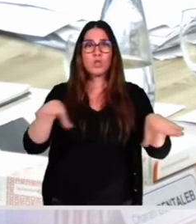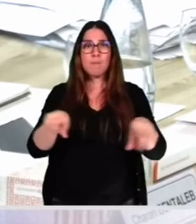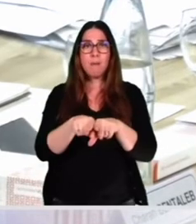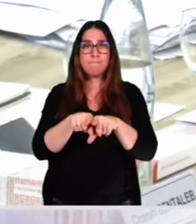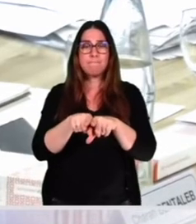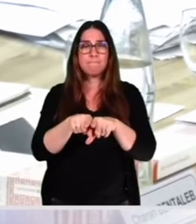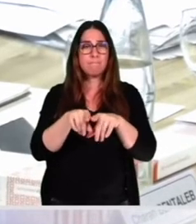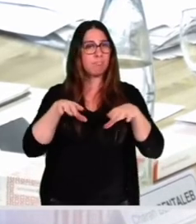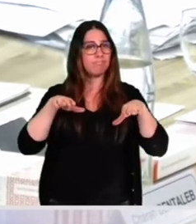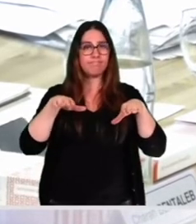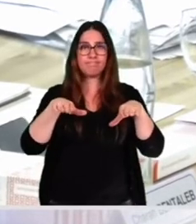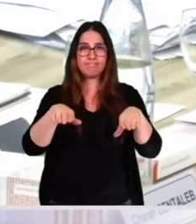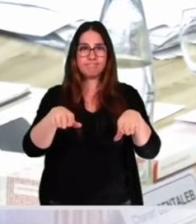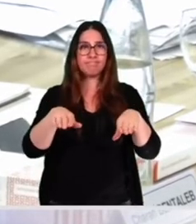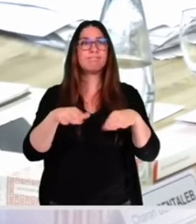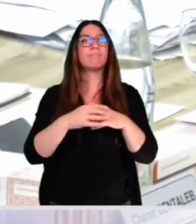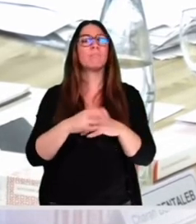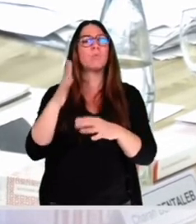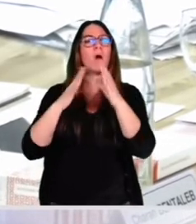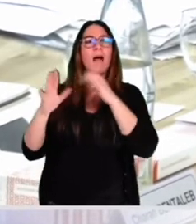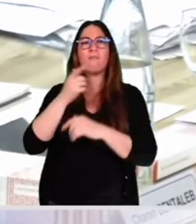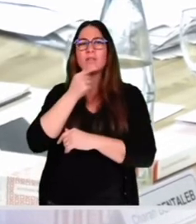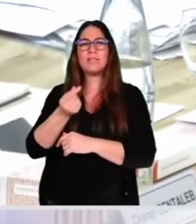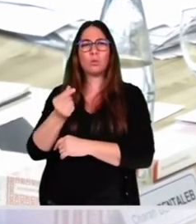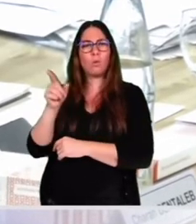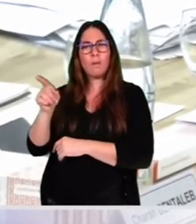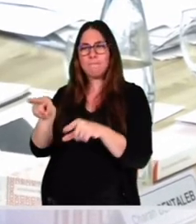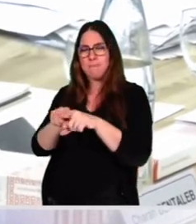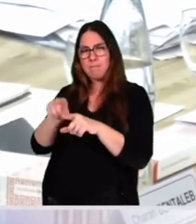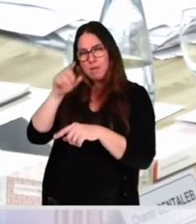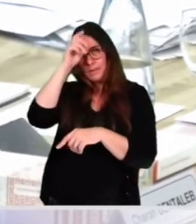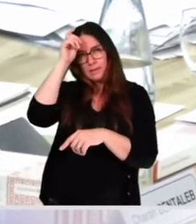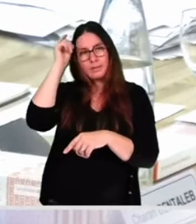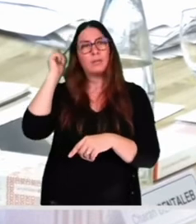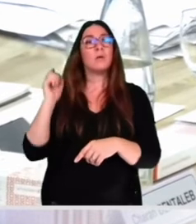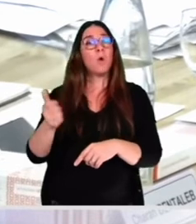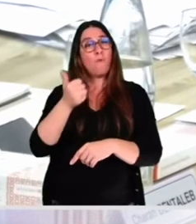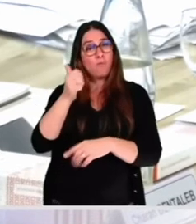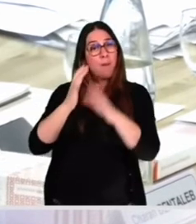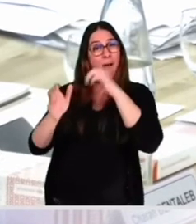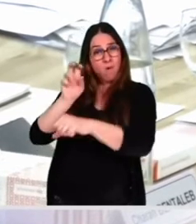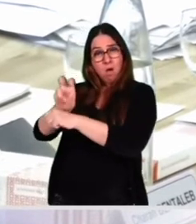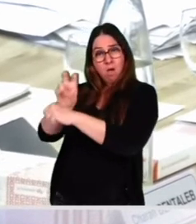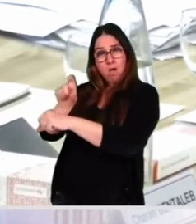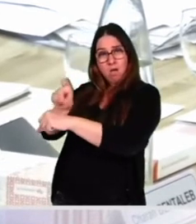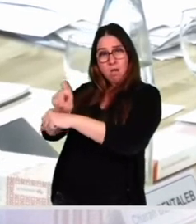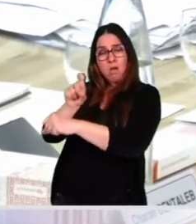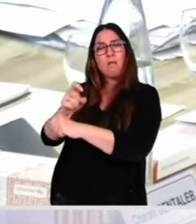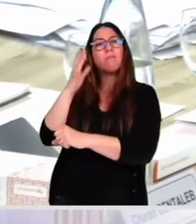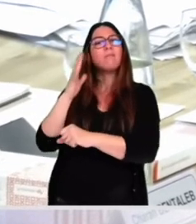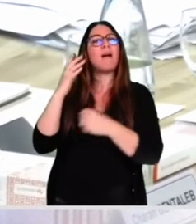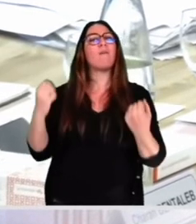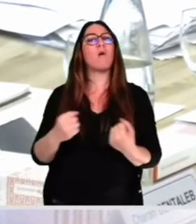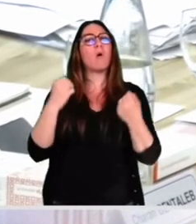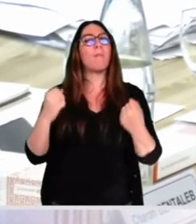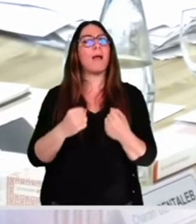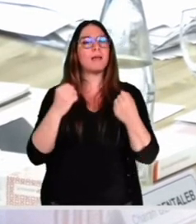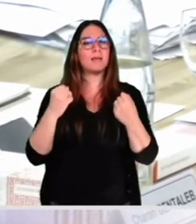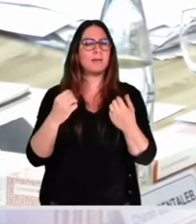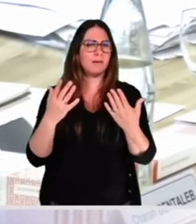pour revenir sur le projet de Michel Destaut. Vous aviez vivement critiqué ce projet lors de votre campagne municipale. Vous